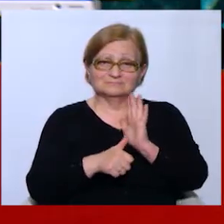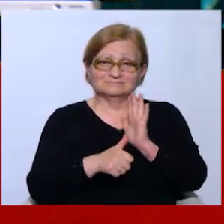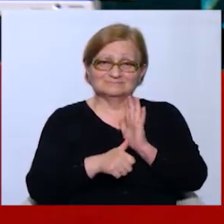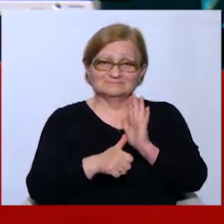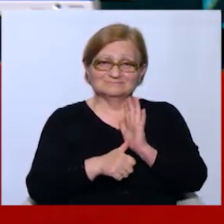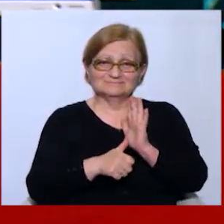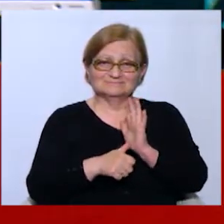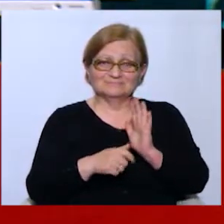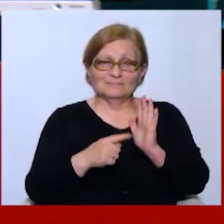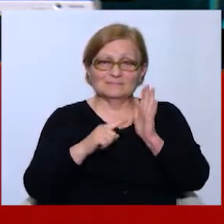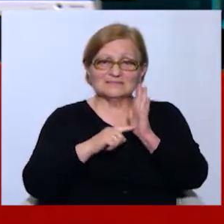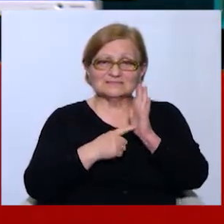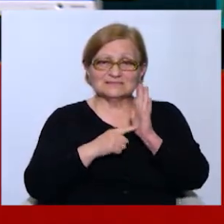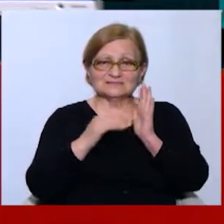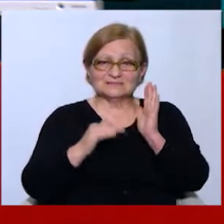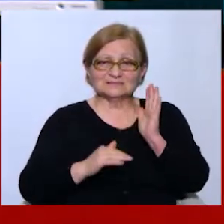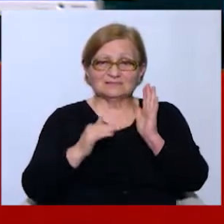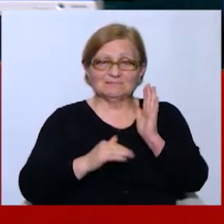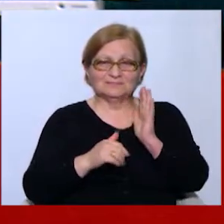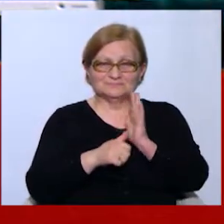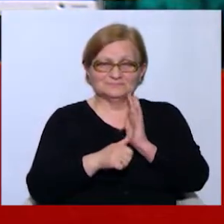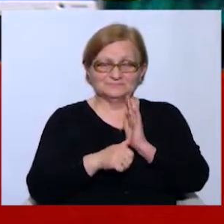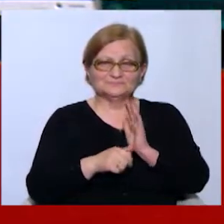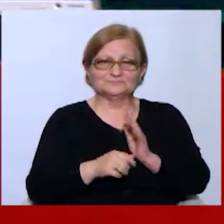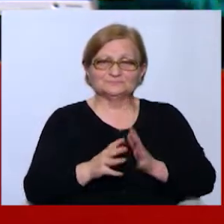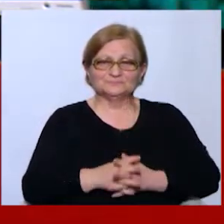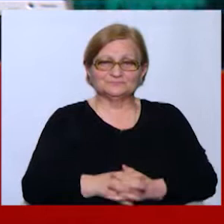შემხვდა. წერტილით მივხვდი, ის 9-იანი არ არის, 6-იანია.